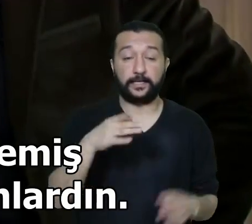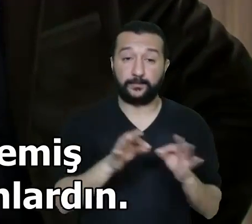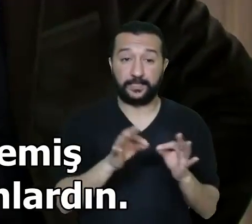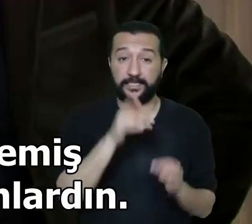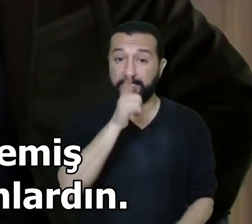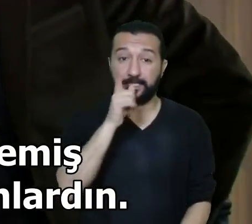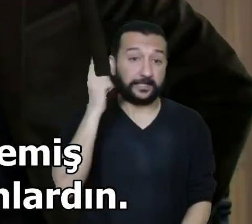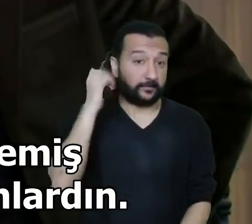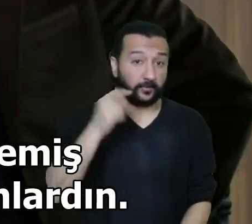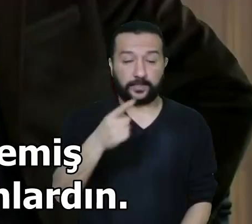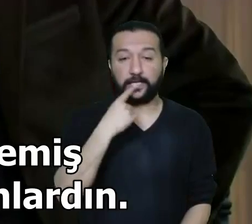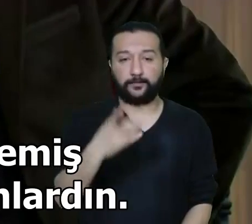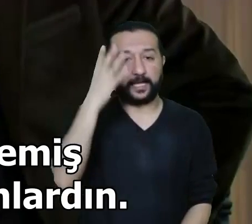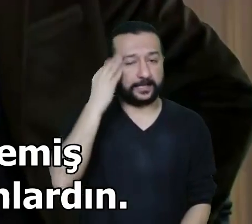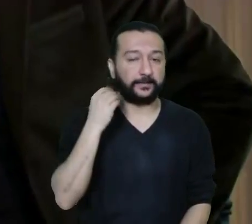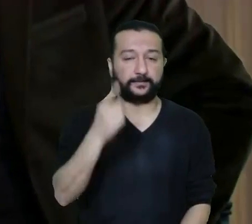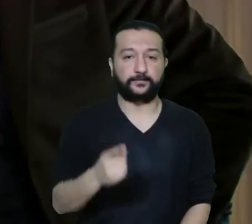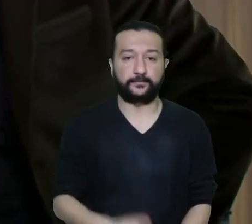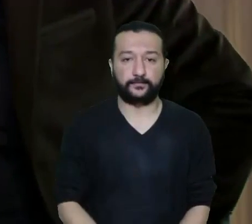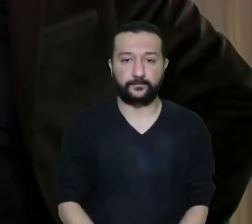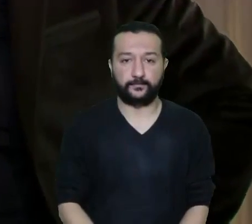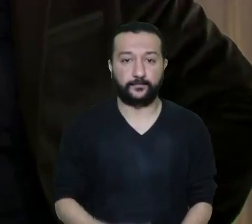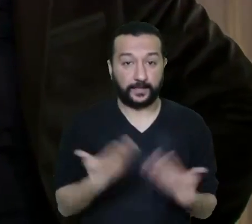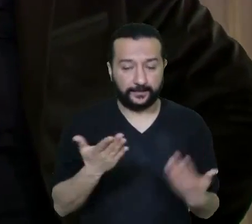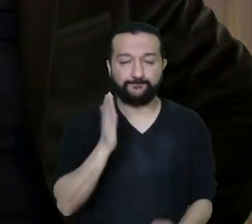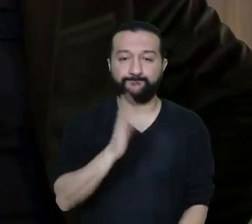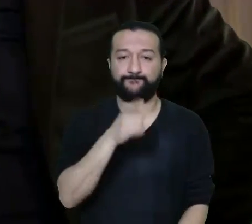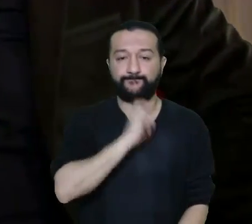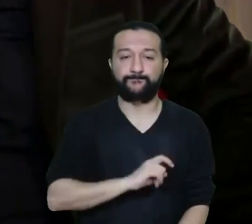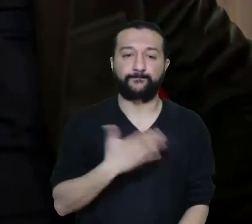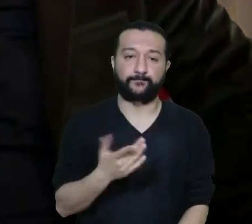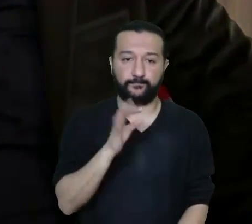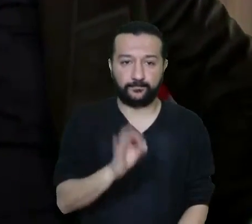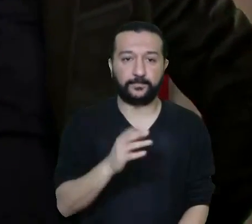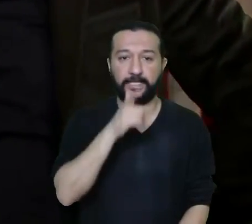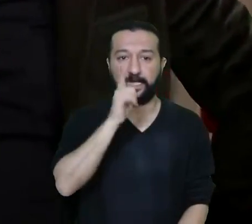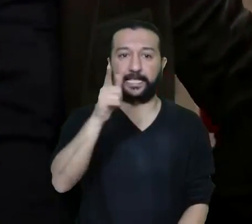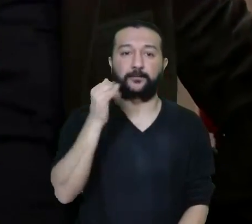bir cin sesini dinlemiş olsaydın ne demek istediğimi anlardın. Hadi ya. Evet.